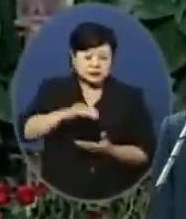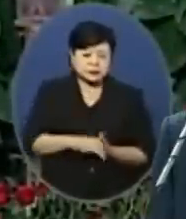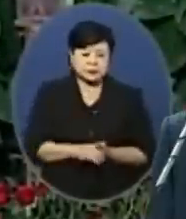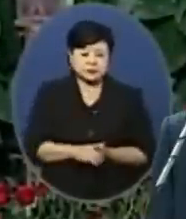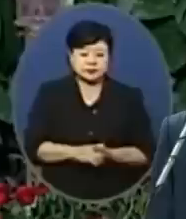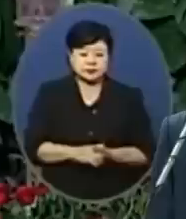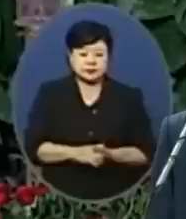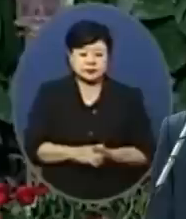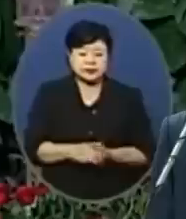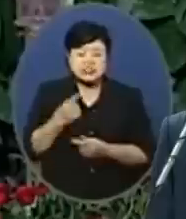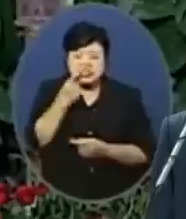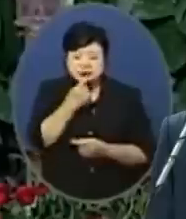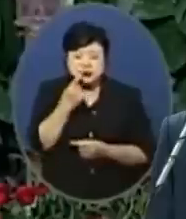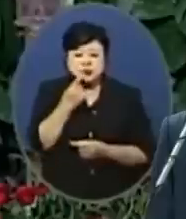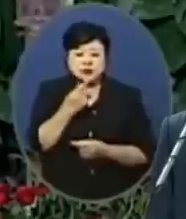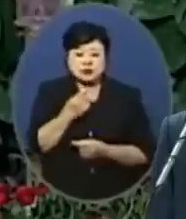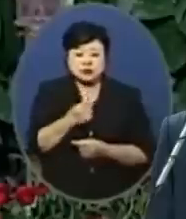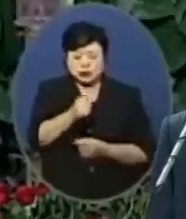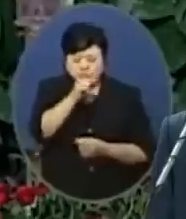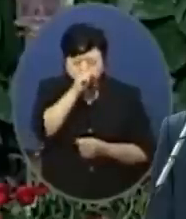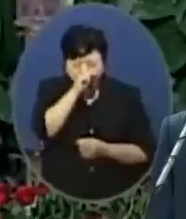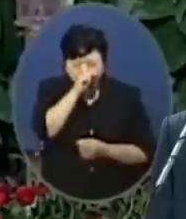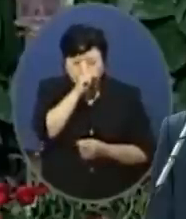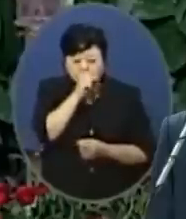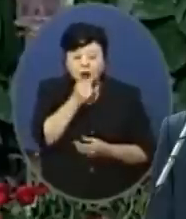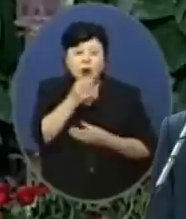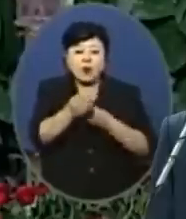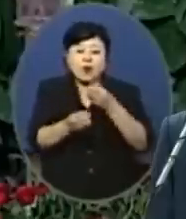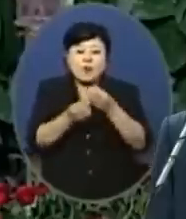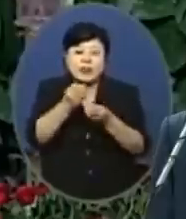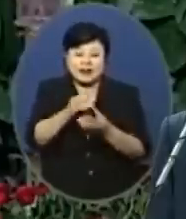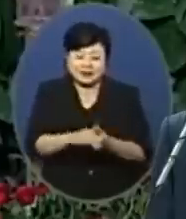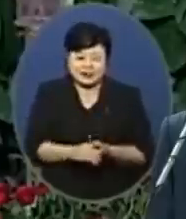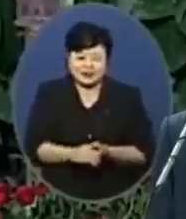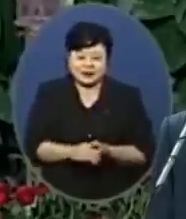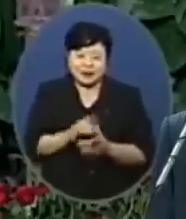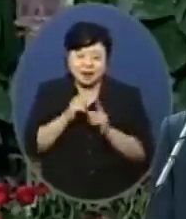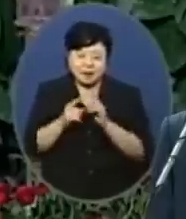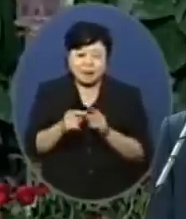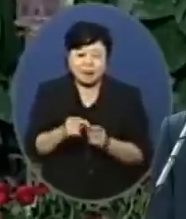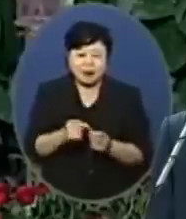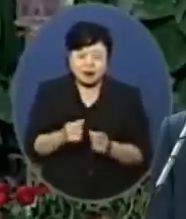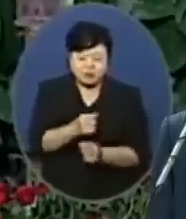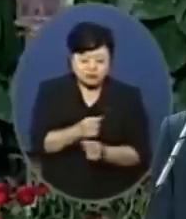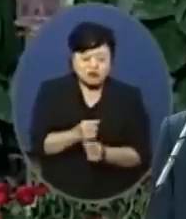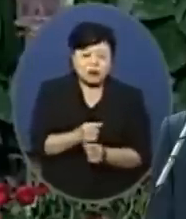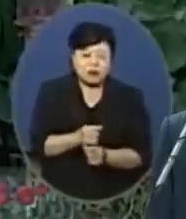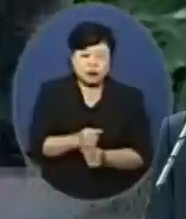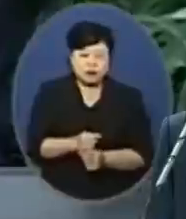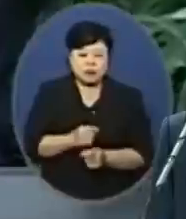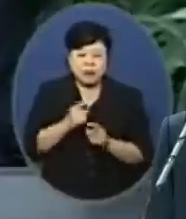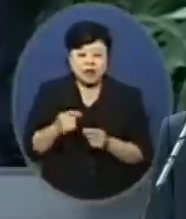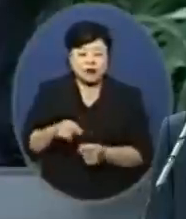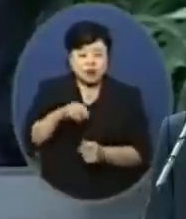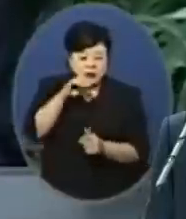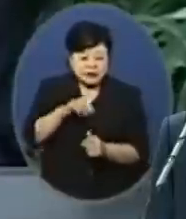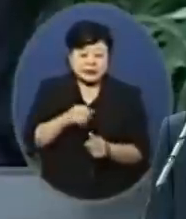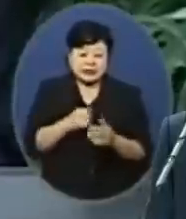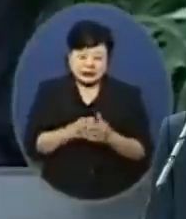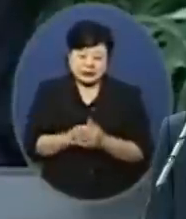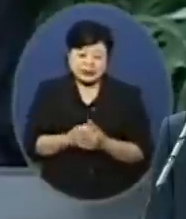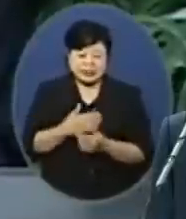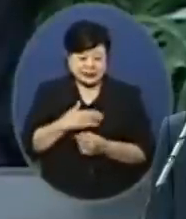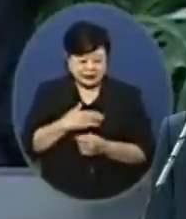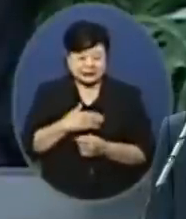버리고 입술로서 언제나 좋은 것을 고백해야 돼요. 내 말로 내가 묶였으면 내 말로 내가 사로잡히면 되기 때문에